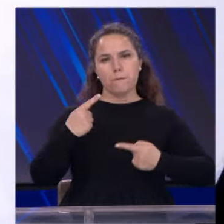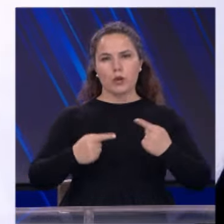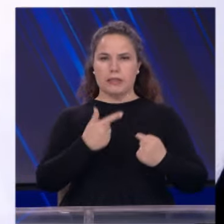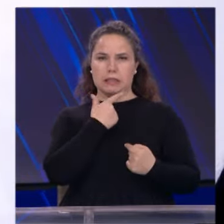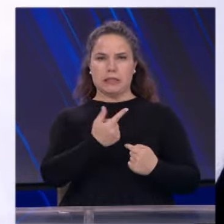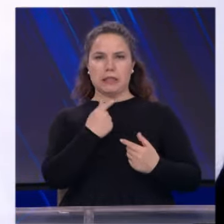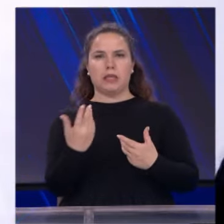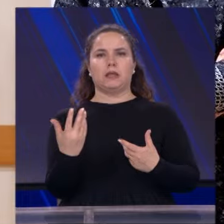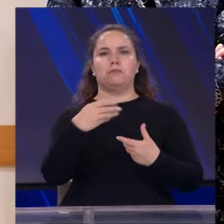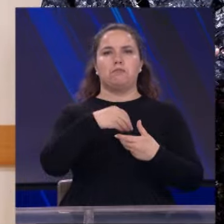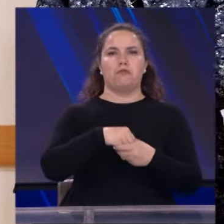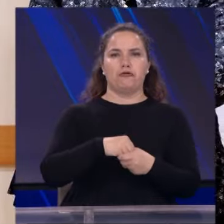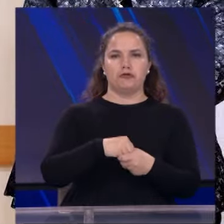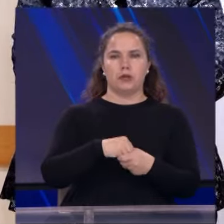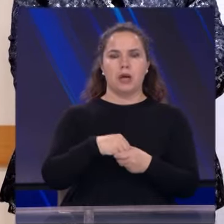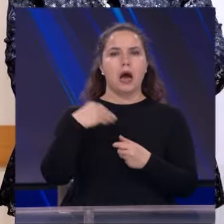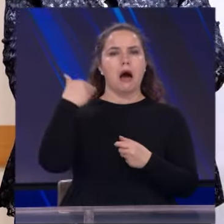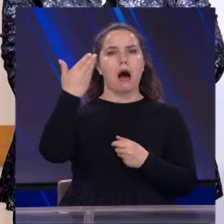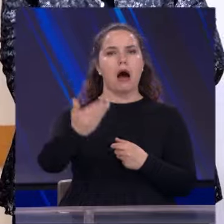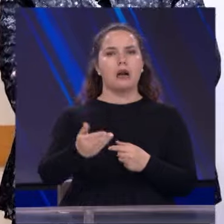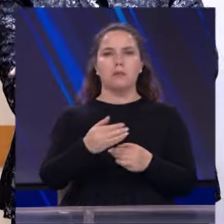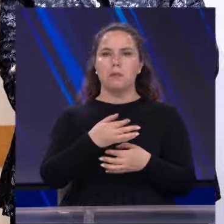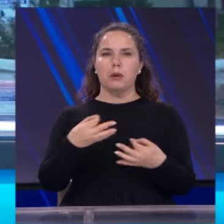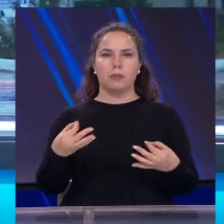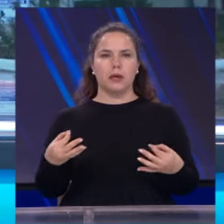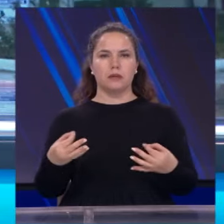një mundësi për të bërë pjesë e vendimarrjes.